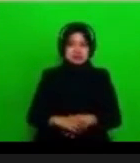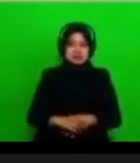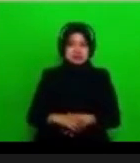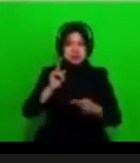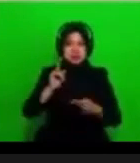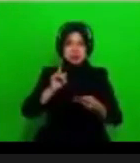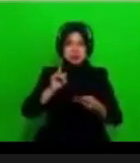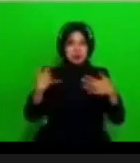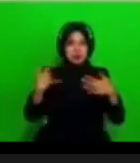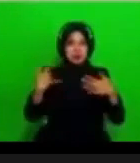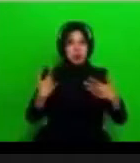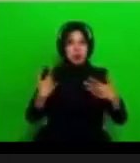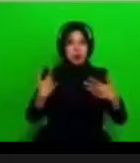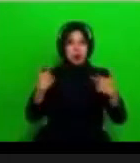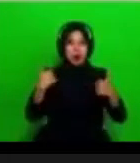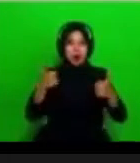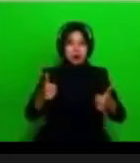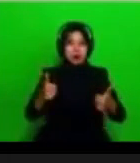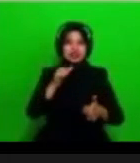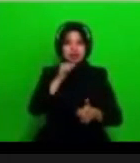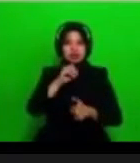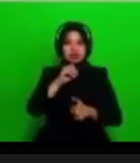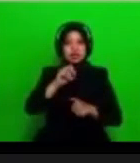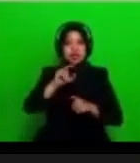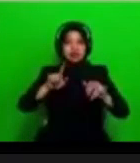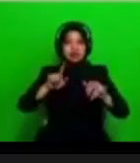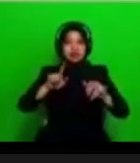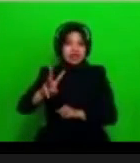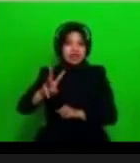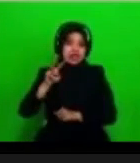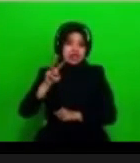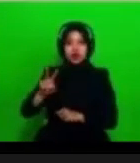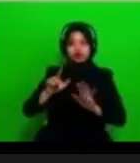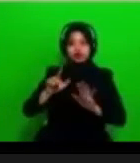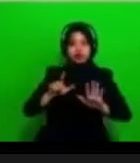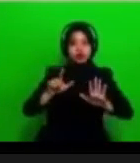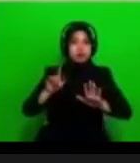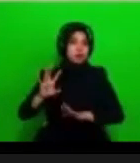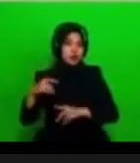ya. Langsung, ini dia. Ada lagi